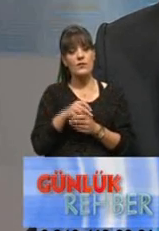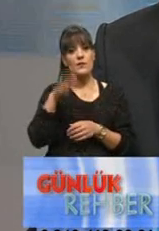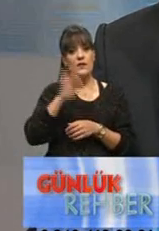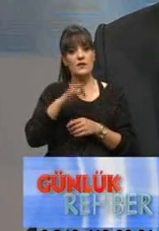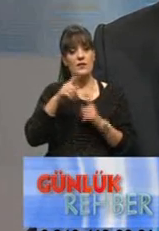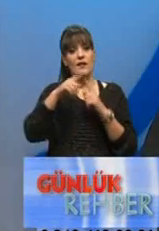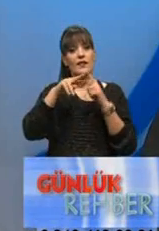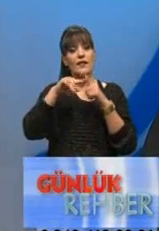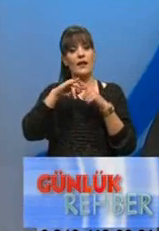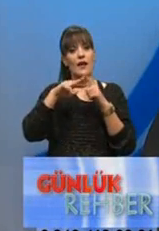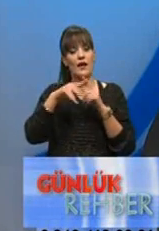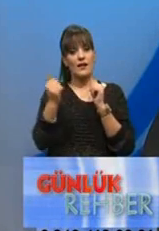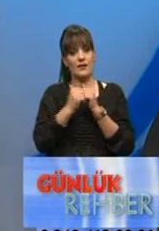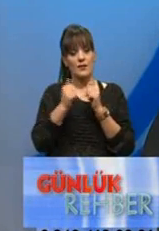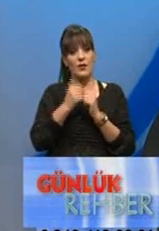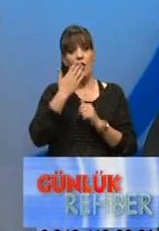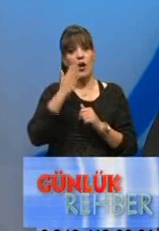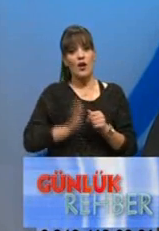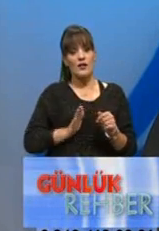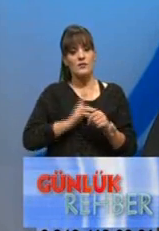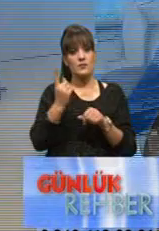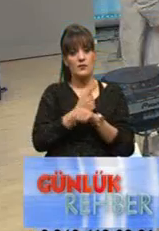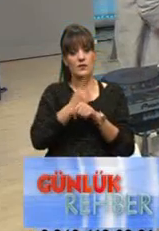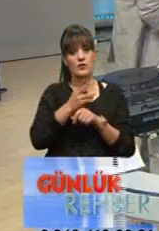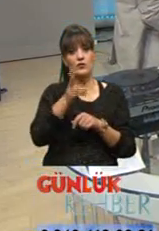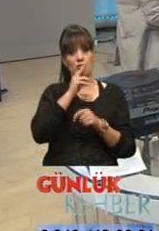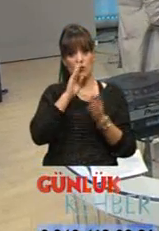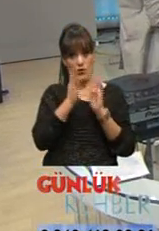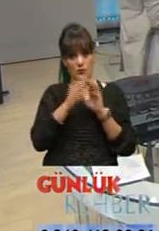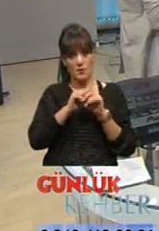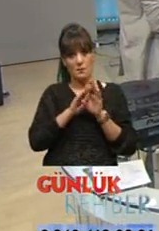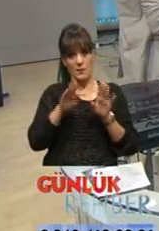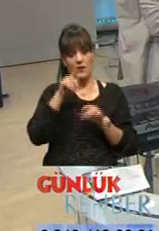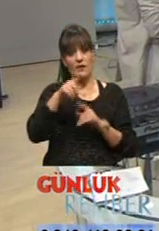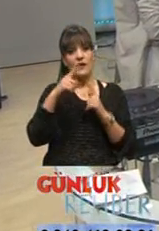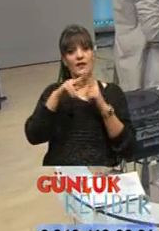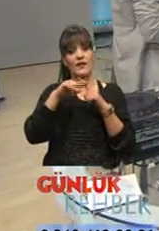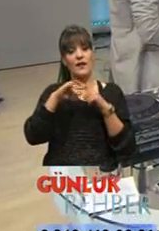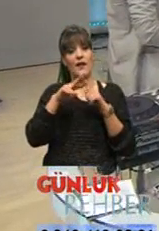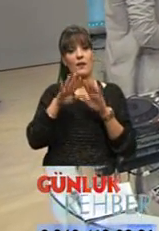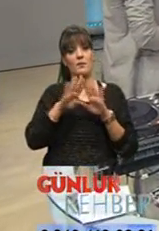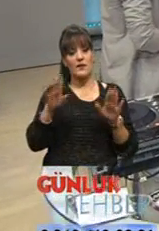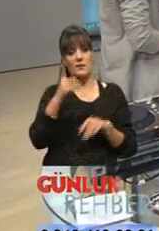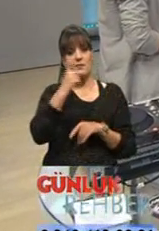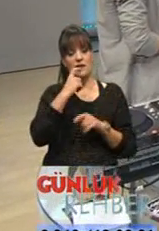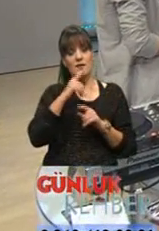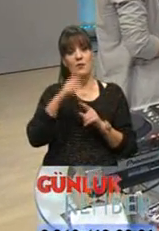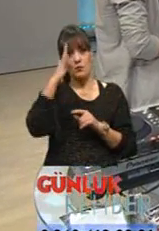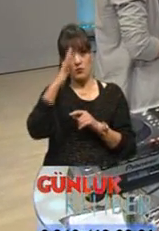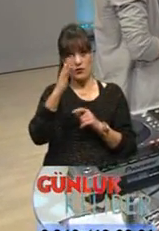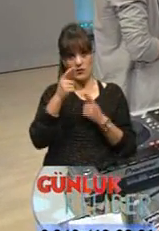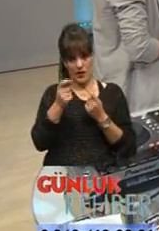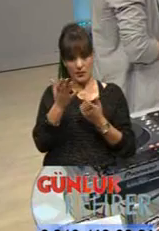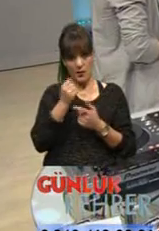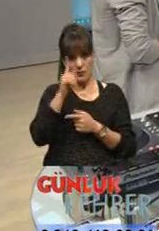Şimdi Taha yanımızda, Taha Akgül öğrencilerimizden biri ama son kurda mısın artık Taha? Bitti mi senin? Taha'nın bitti. Bitti artık profesyonel. Sen